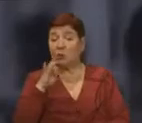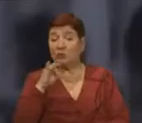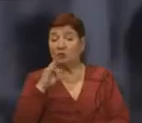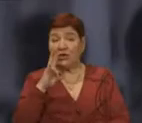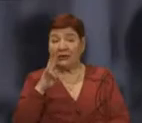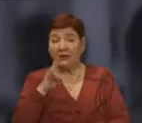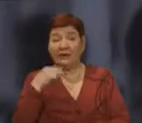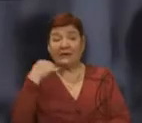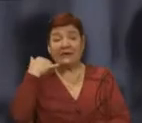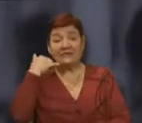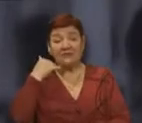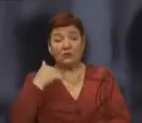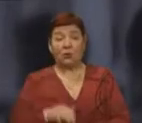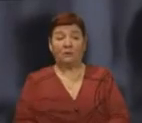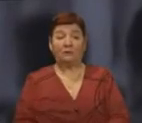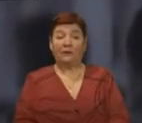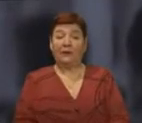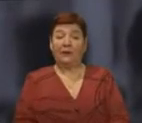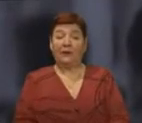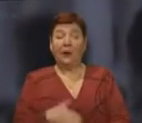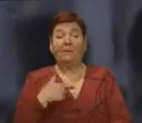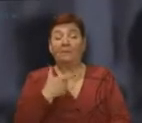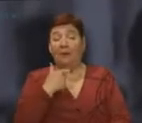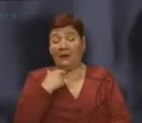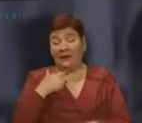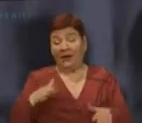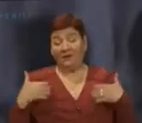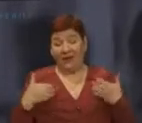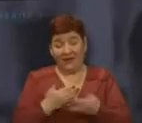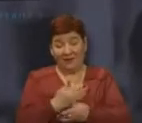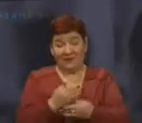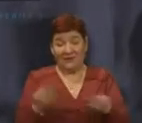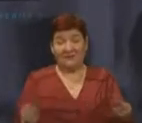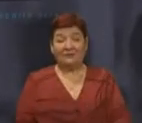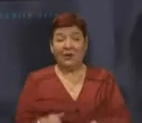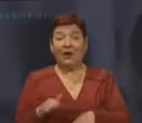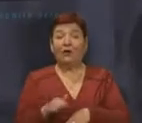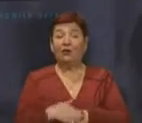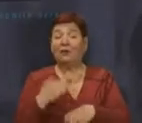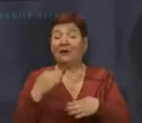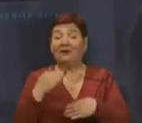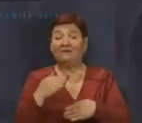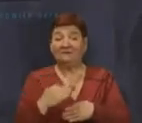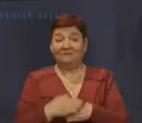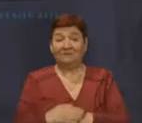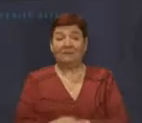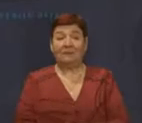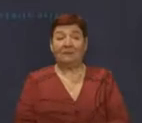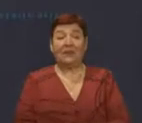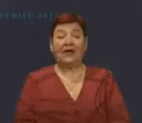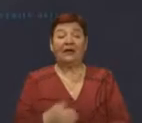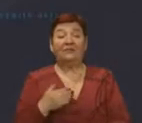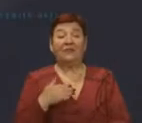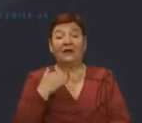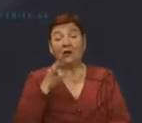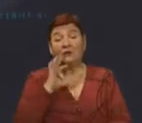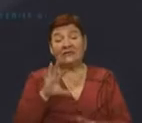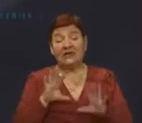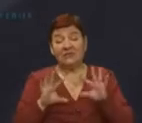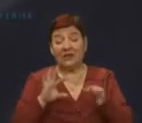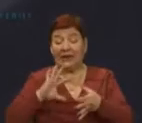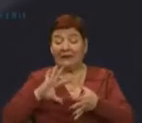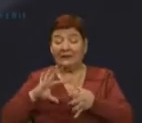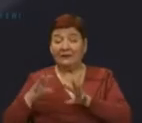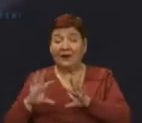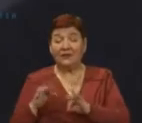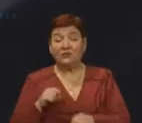нас на зв'язку. Пане Олександре, вітаємо вас. Доброго вечора. Отож, розкажіть, будь ласка,